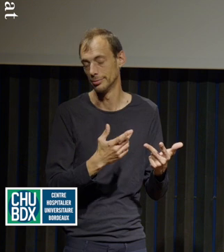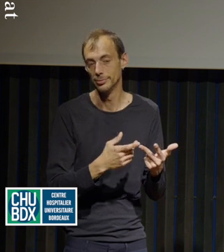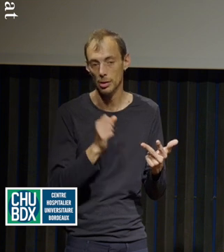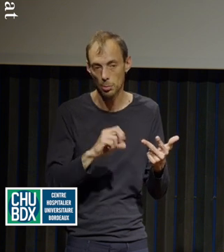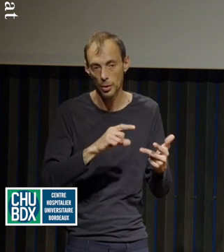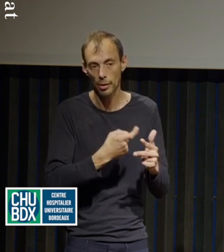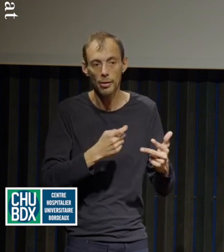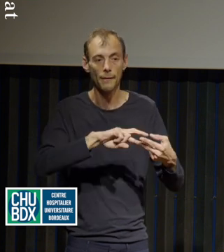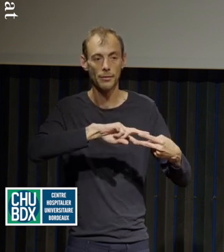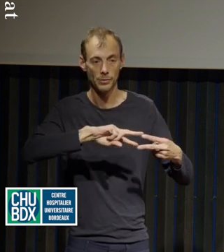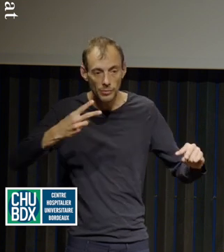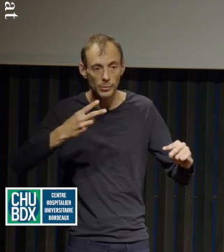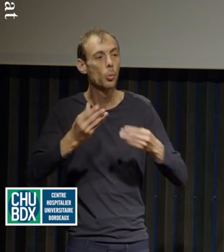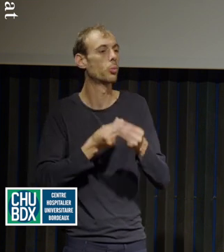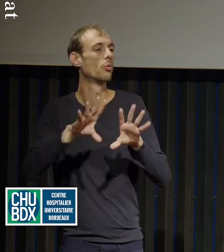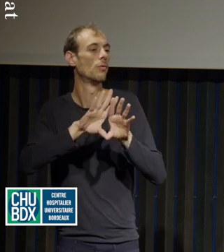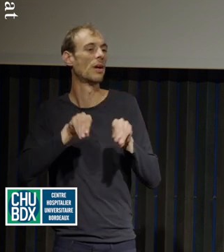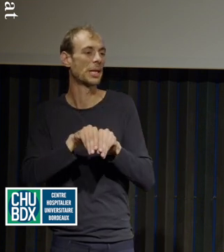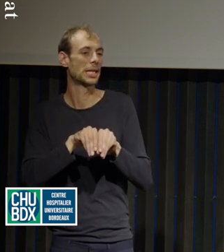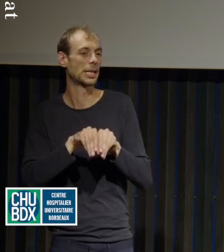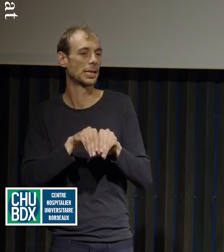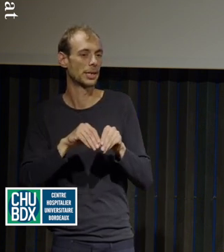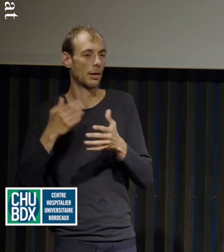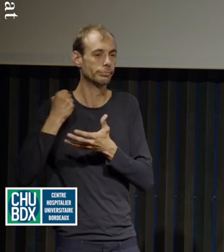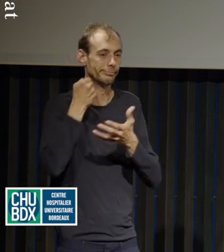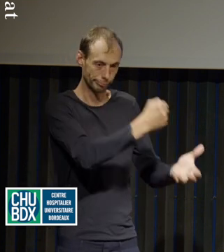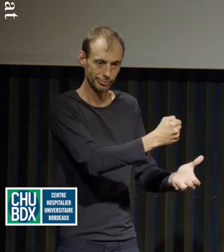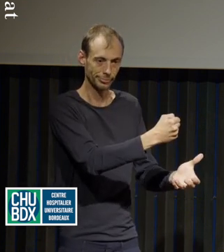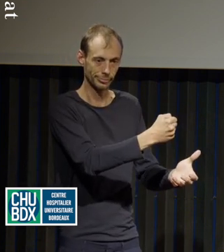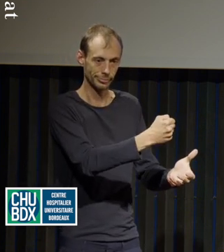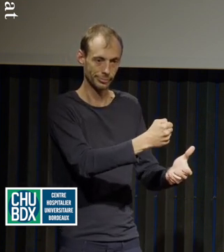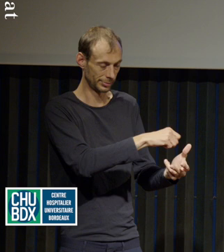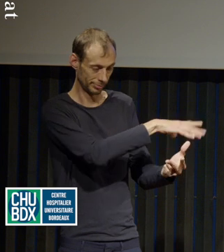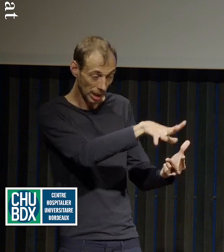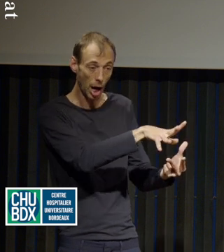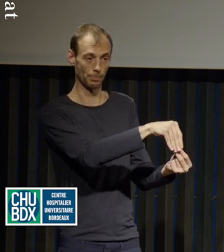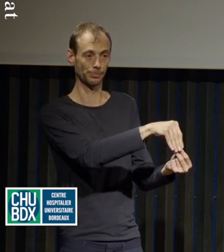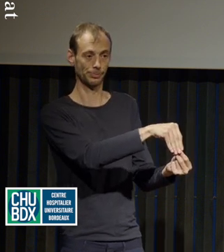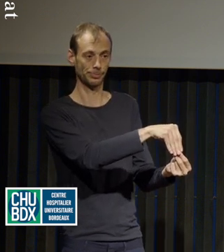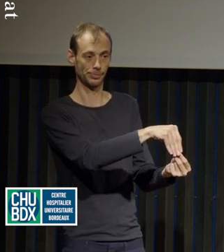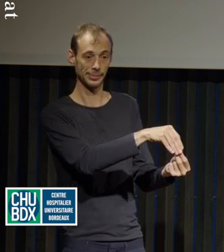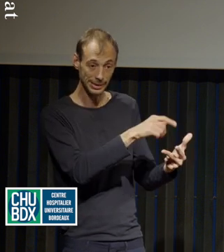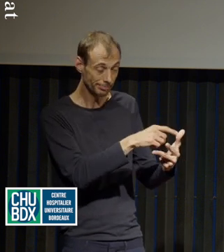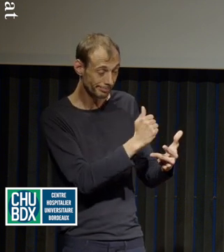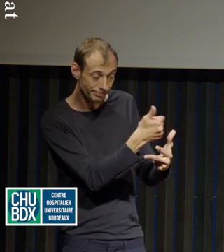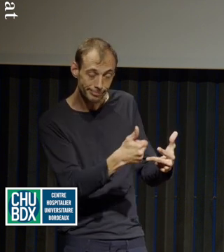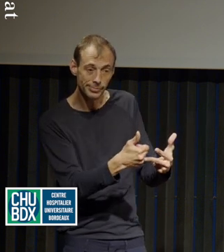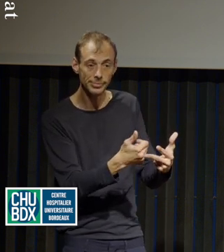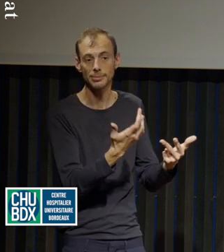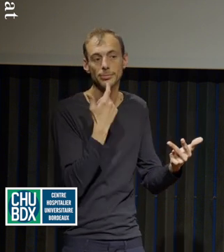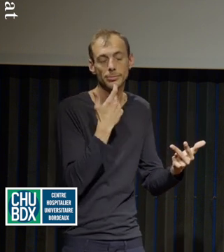et familiaux, tout cela étant très fortement liés. Ces facteurs de vulnérabilité individuelle